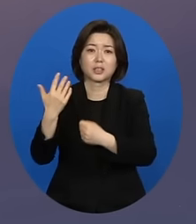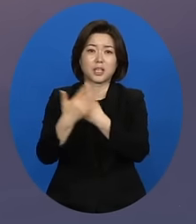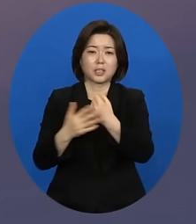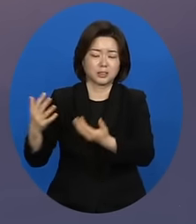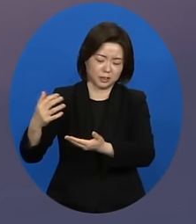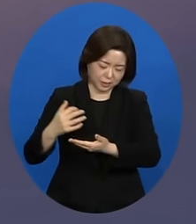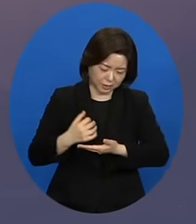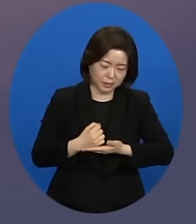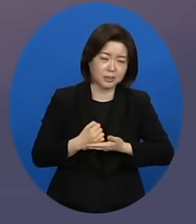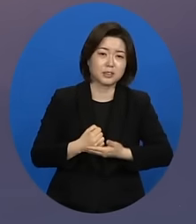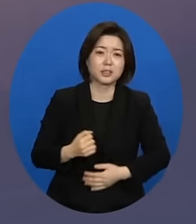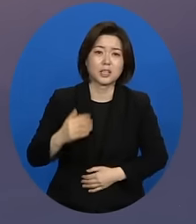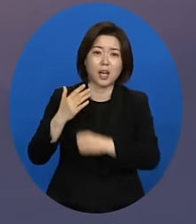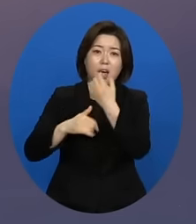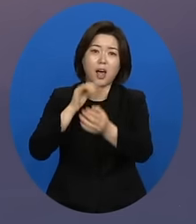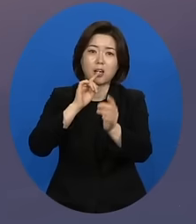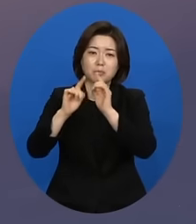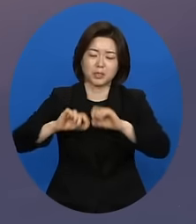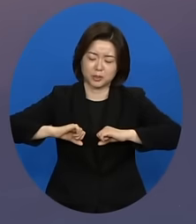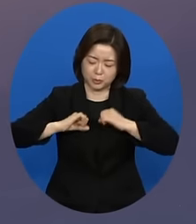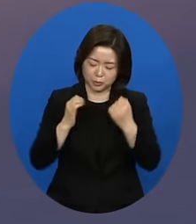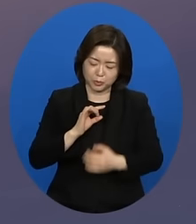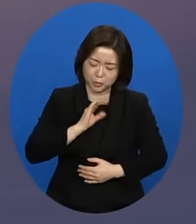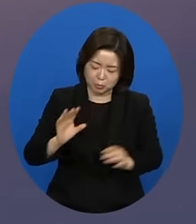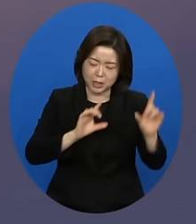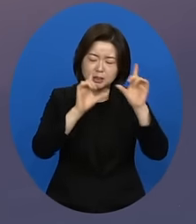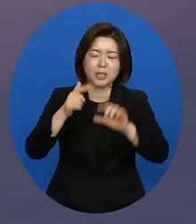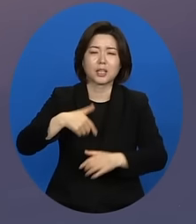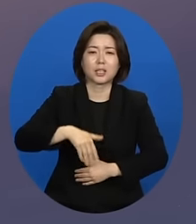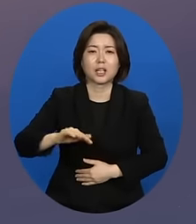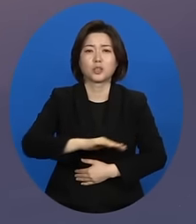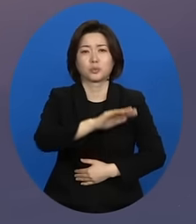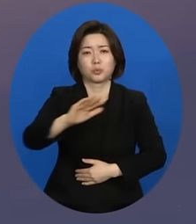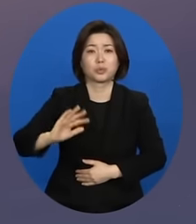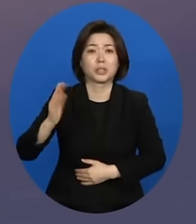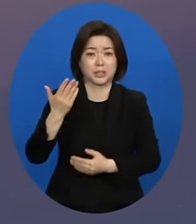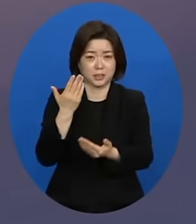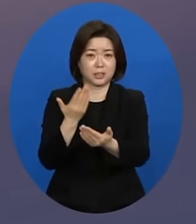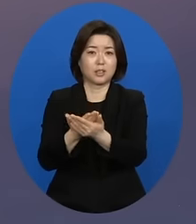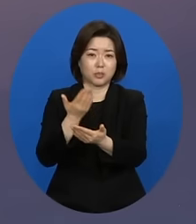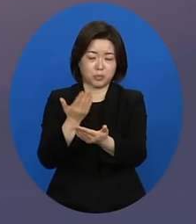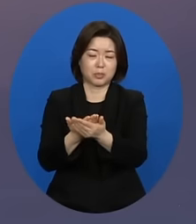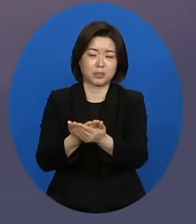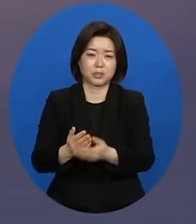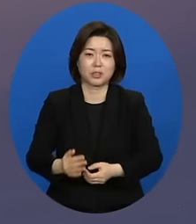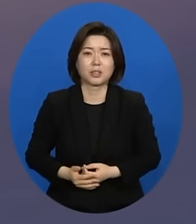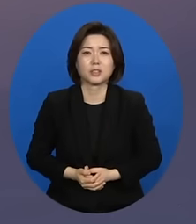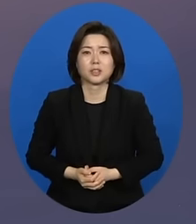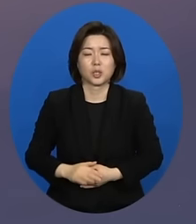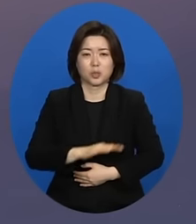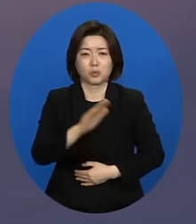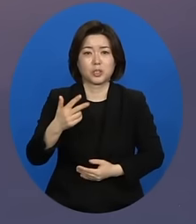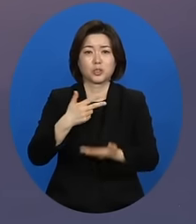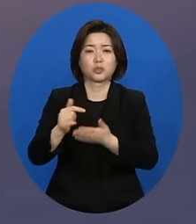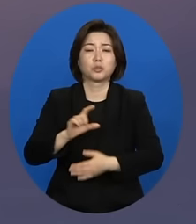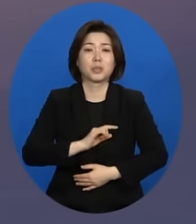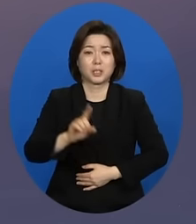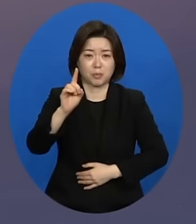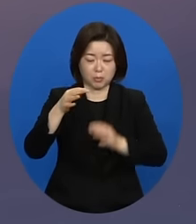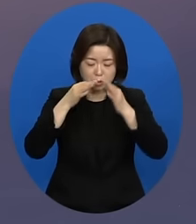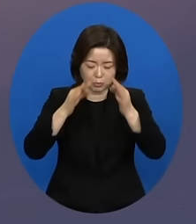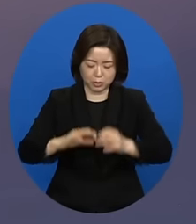입었으니 하나님의 말씀에 순종만 하며 나아가는 우리가 되게 하여 주옵소서. 우리 주의 이름 한번